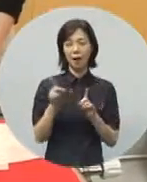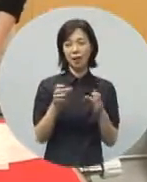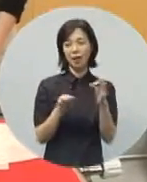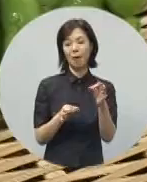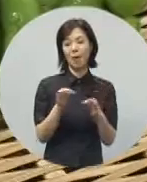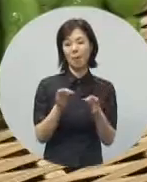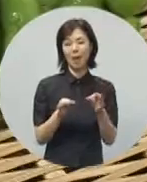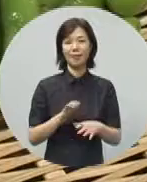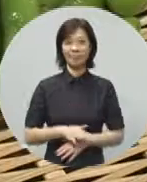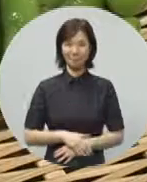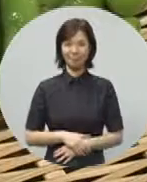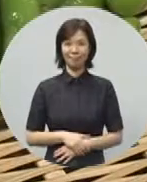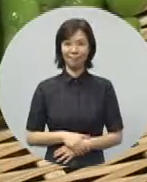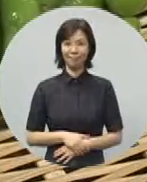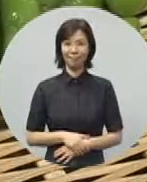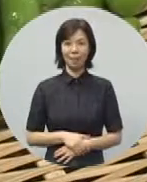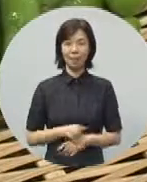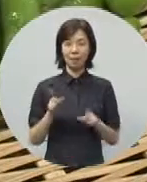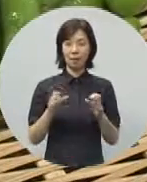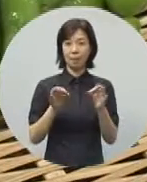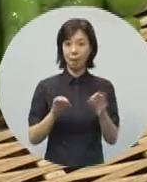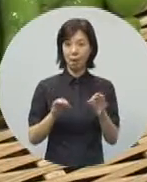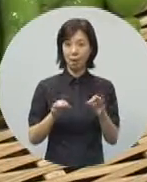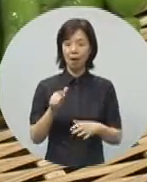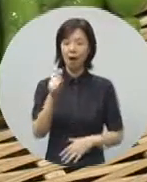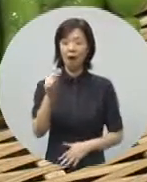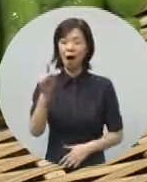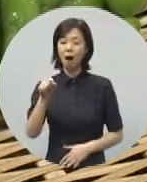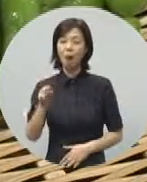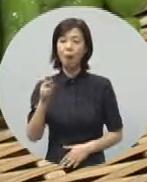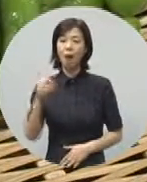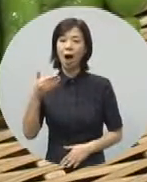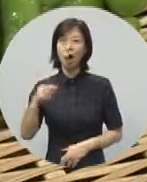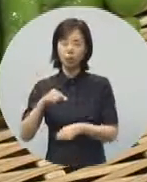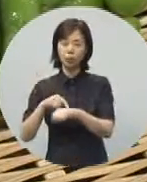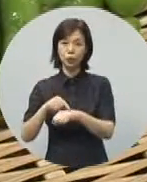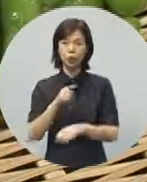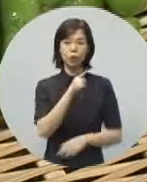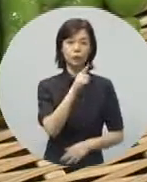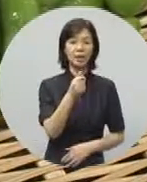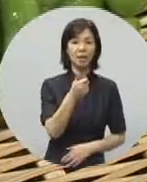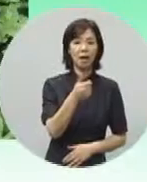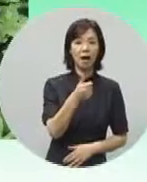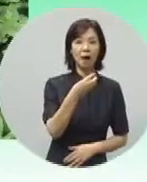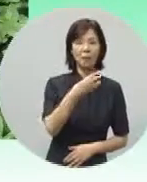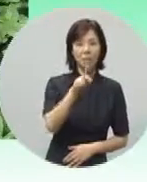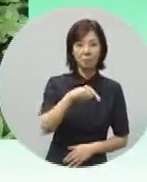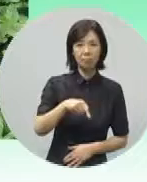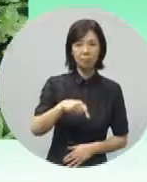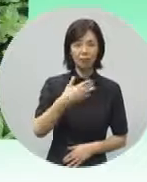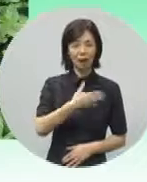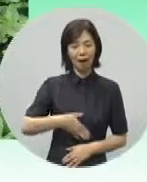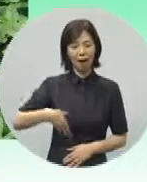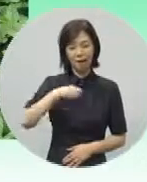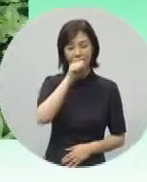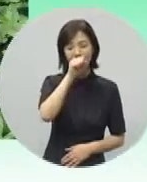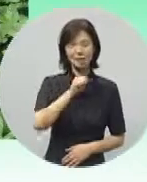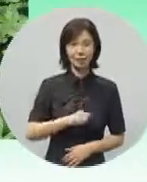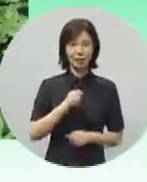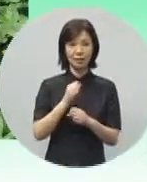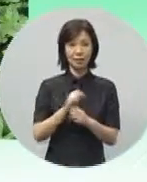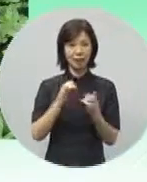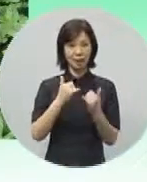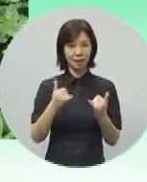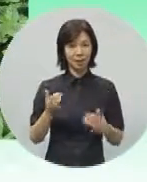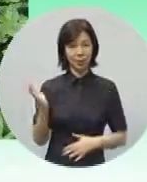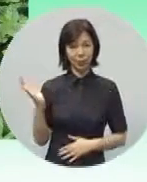。 はい、枝豆はタンパク質とビタミンが豊富で栄養満点です。生産者は